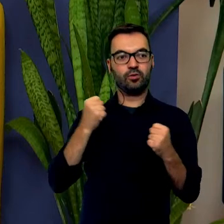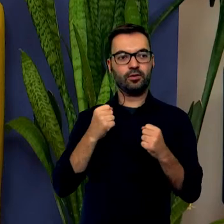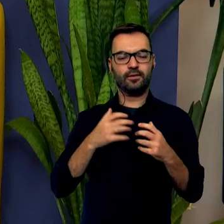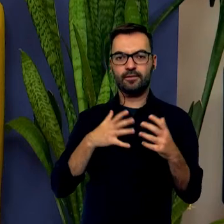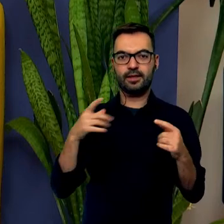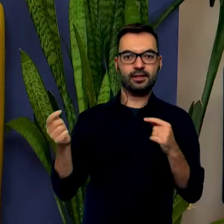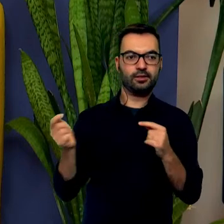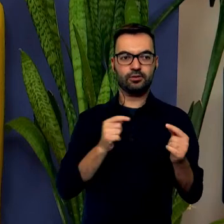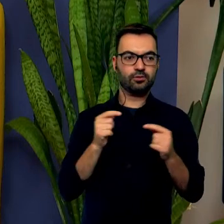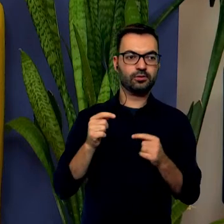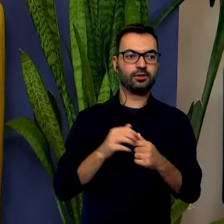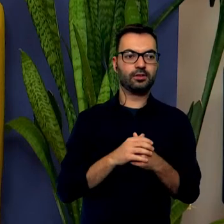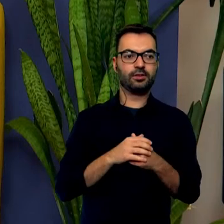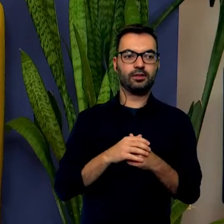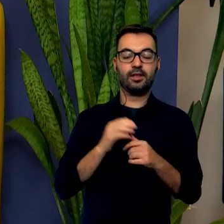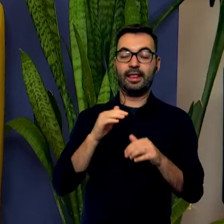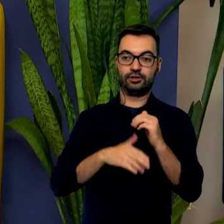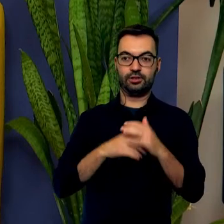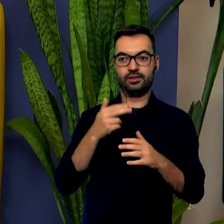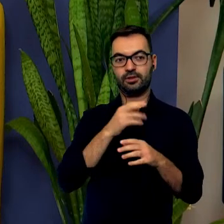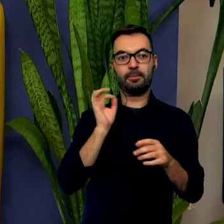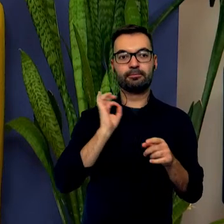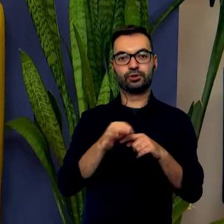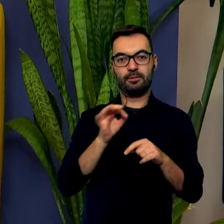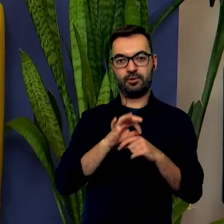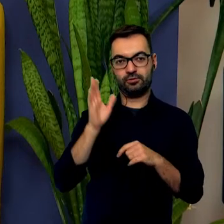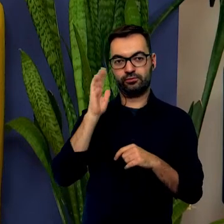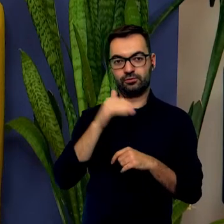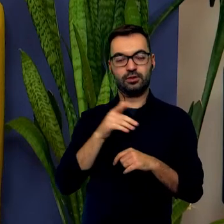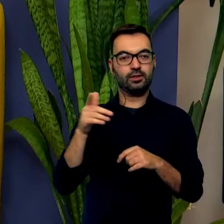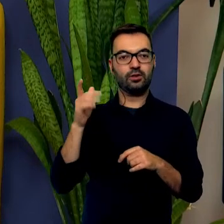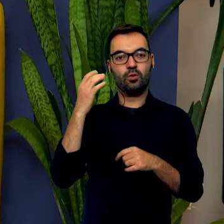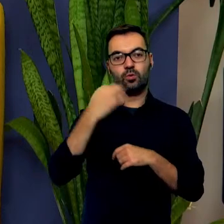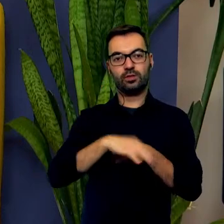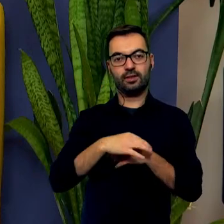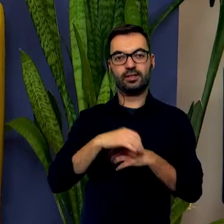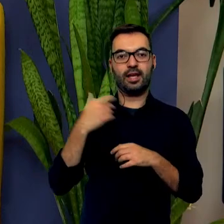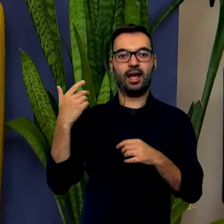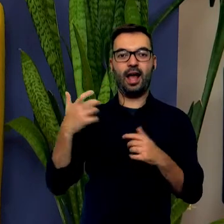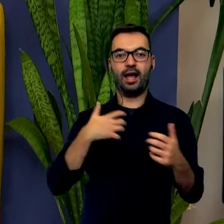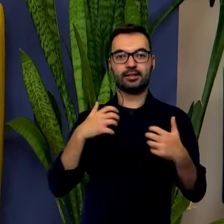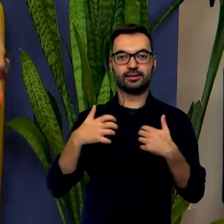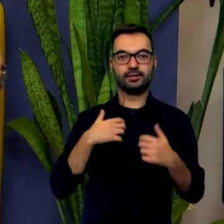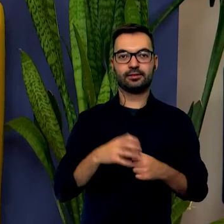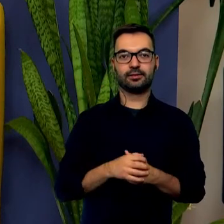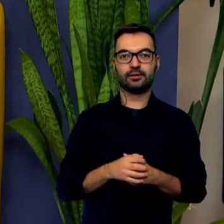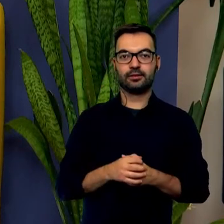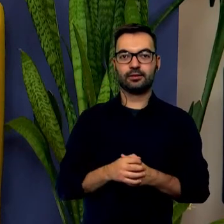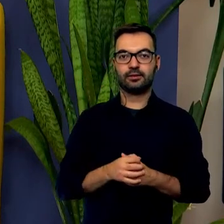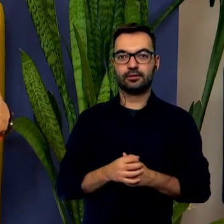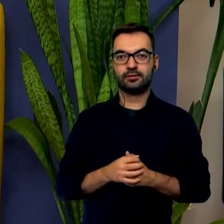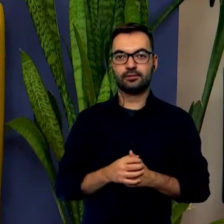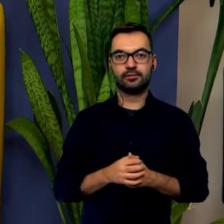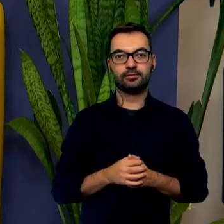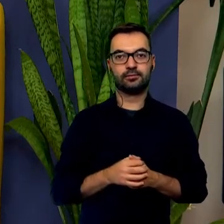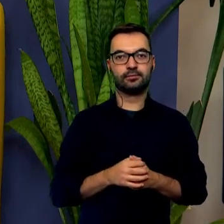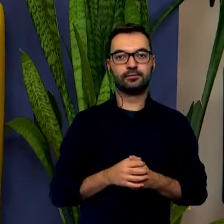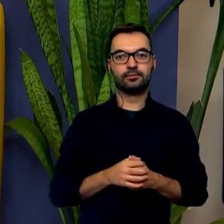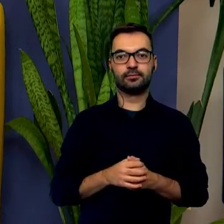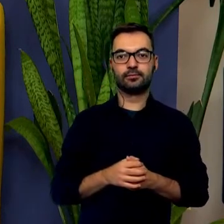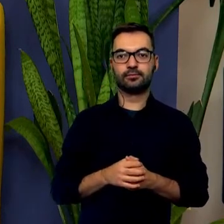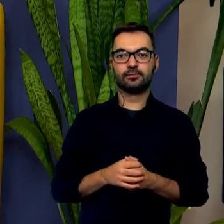duża dyskusja, szczęśliwie rozpoczęta o przemocy właśnie w uczelniach artystycznych, ale to myślę, że pod każdą